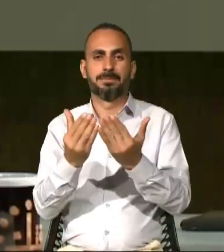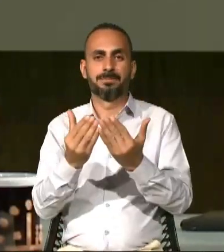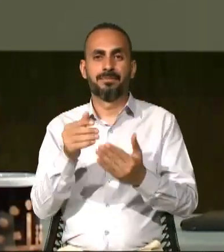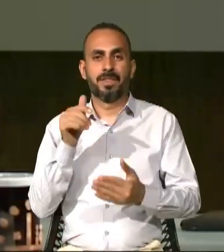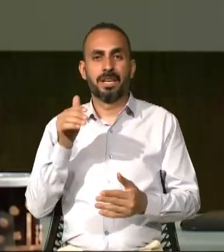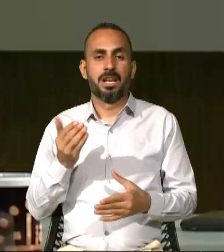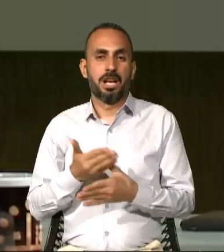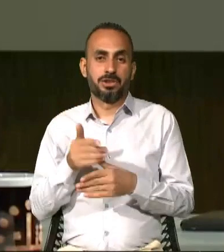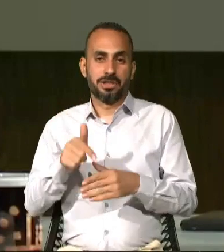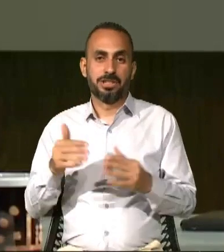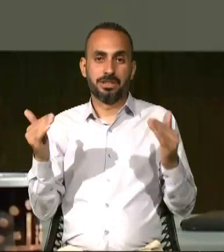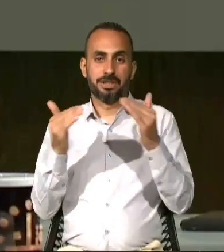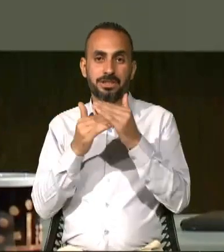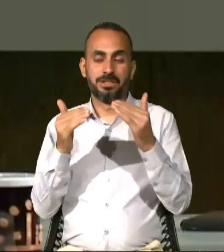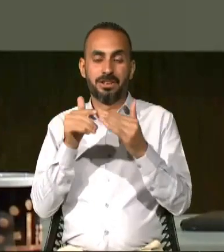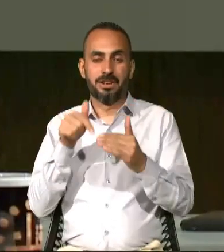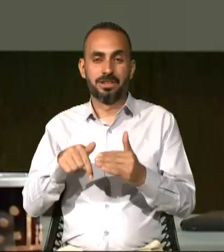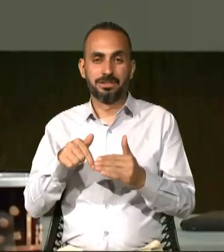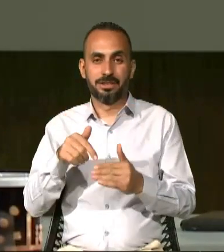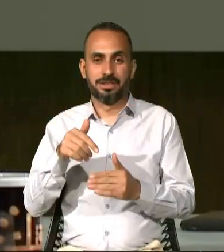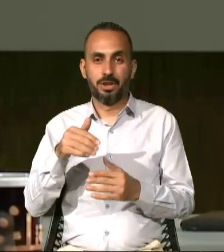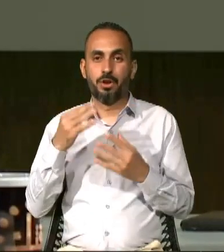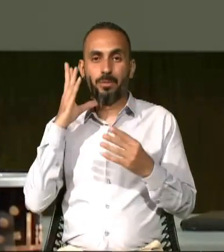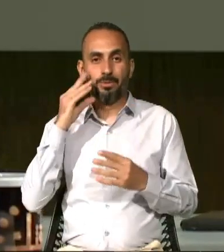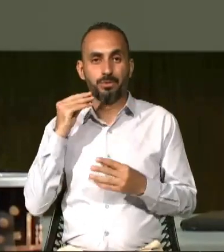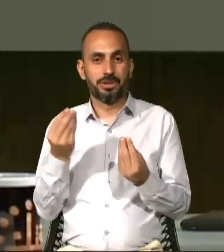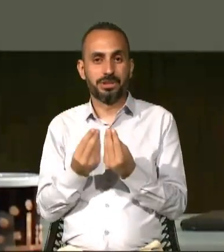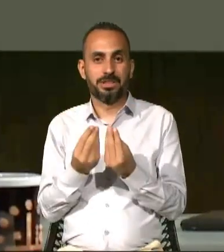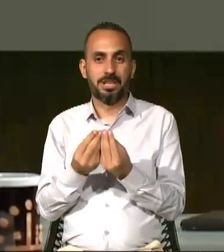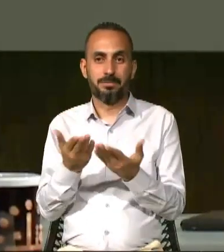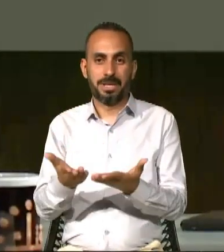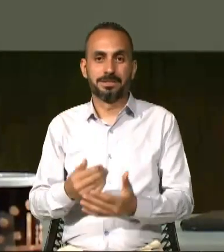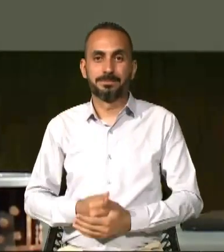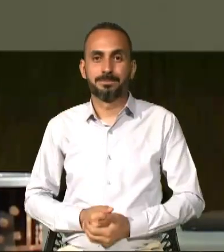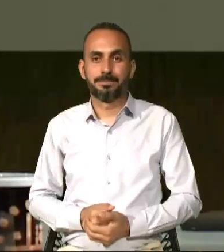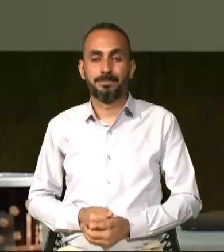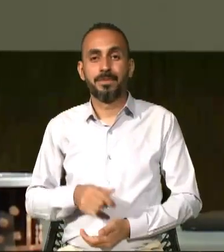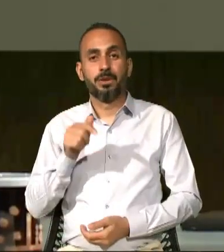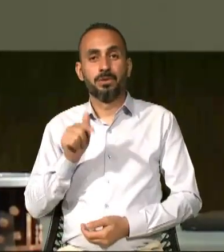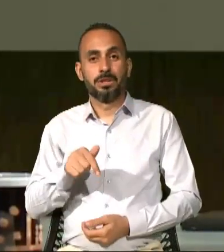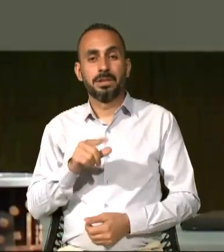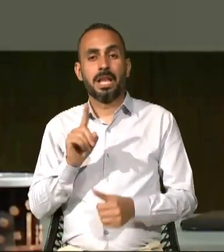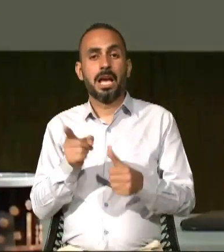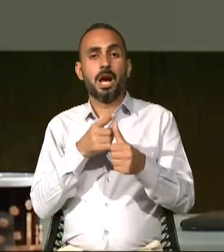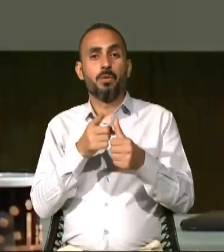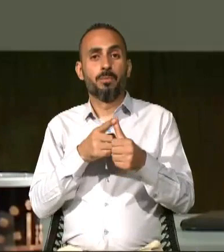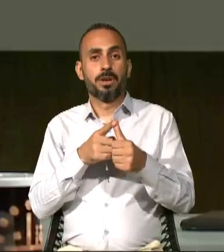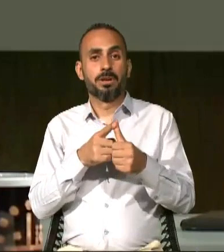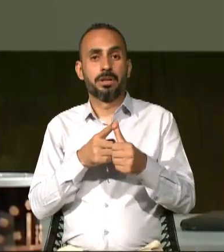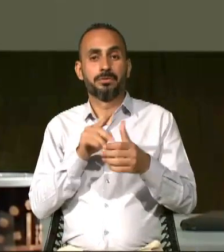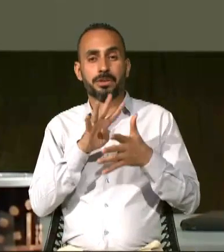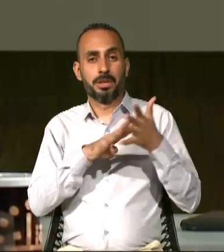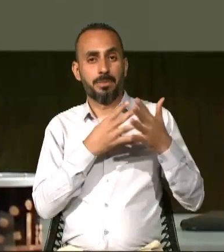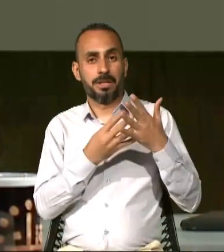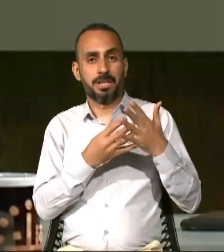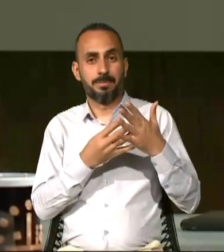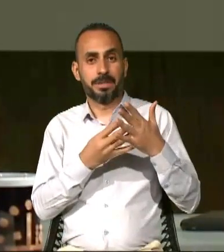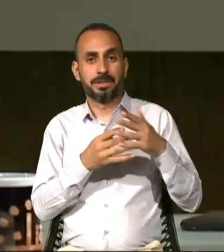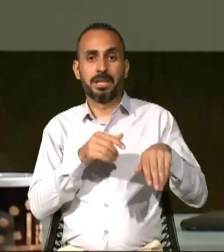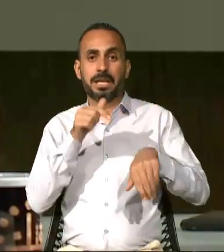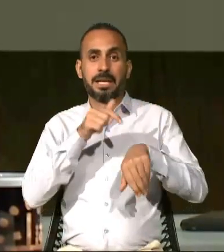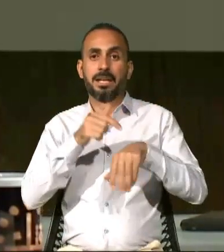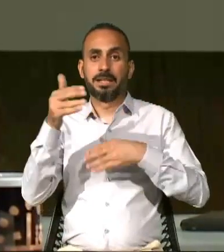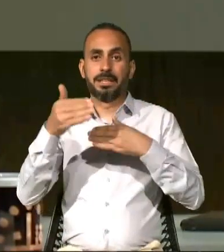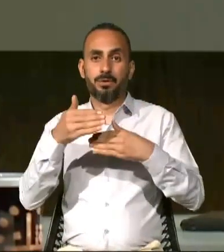النهارده احنا مبسوطين جدا ان يكون معانا. ومعانا كمان والاول مره في جه وقتك معانا الاخ